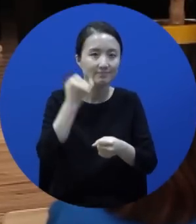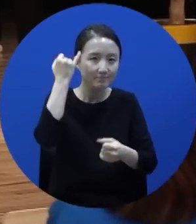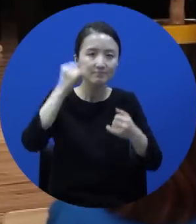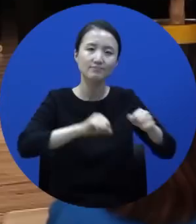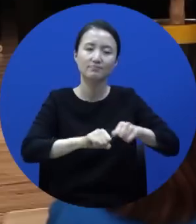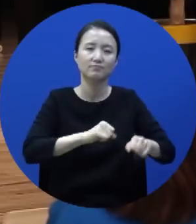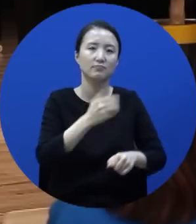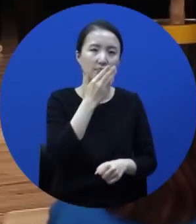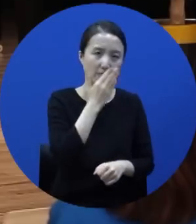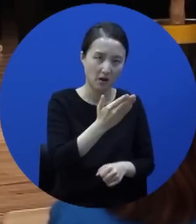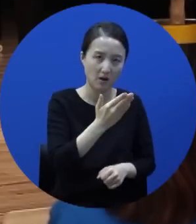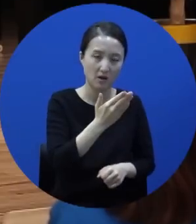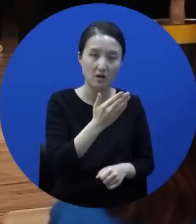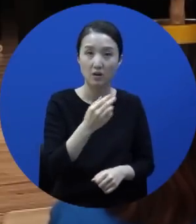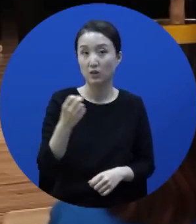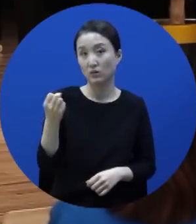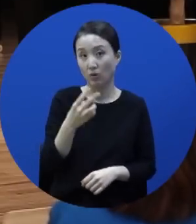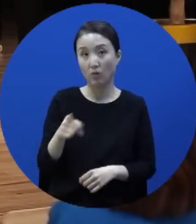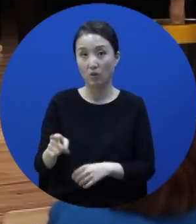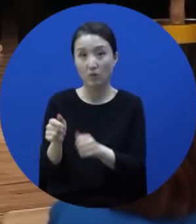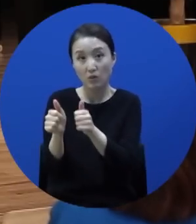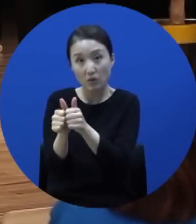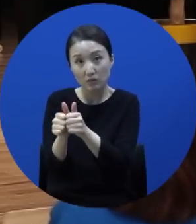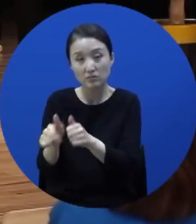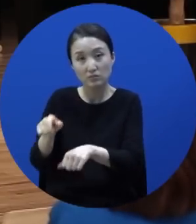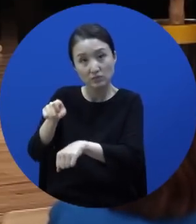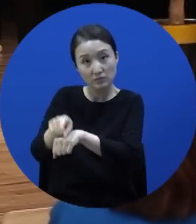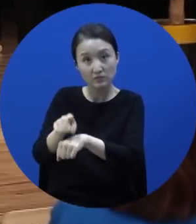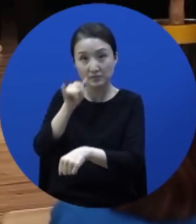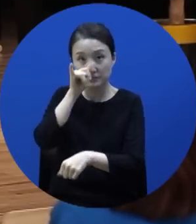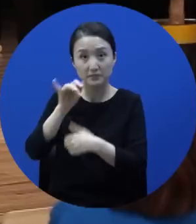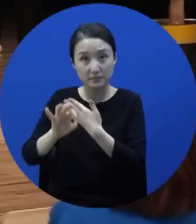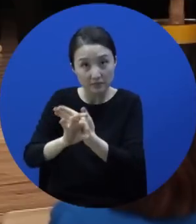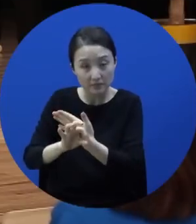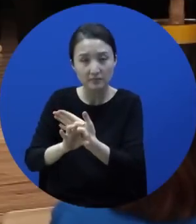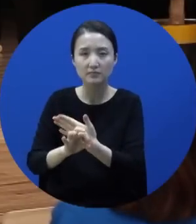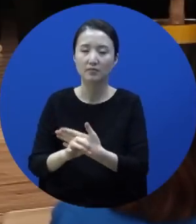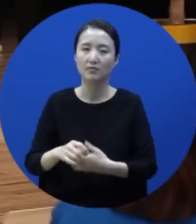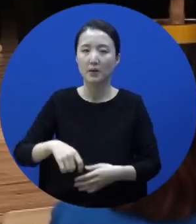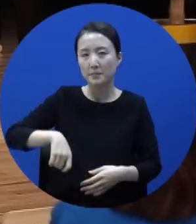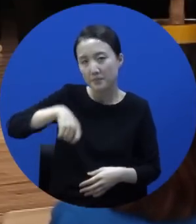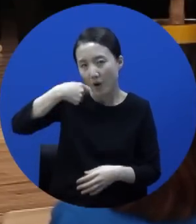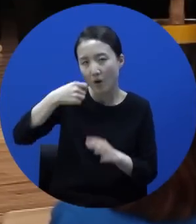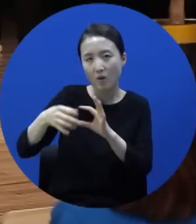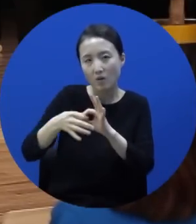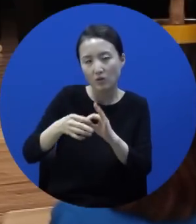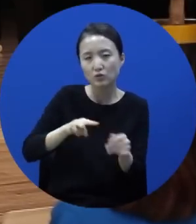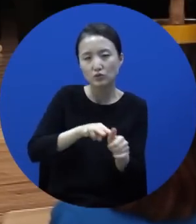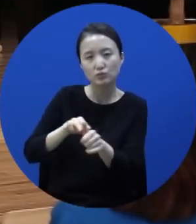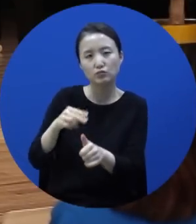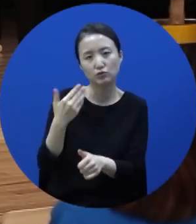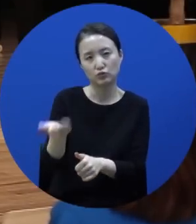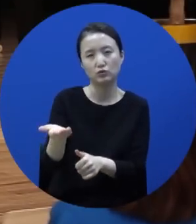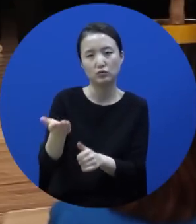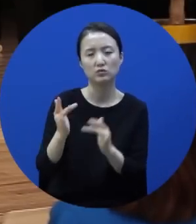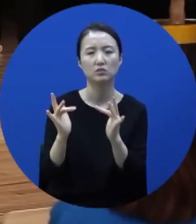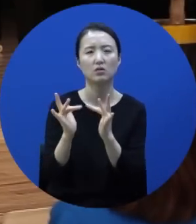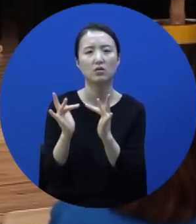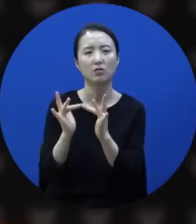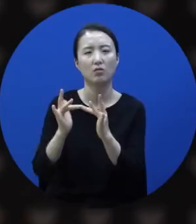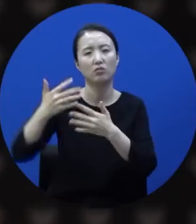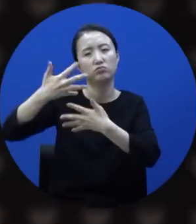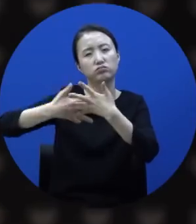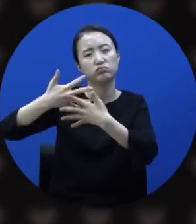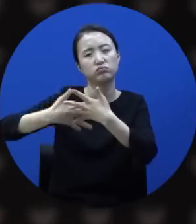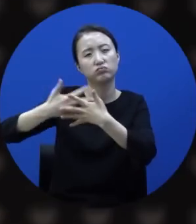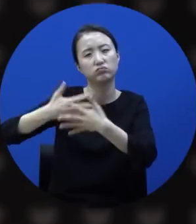하는 유튜버가 되는 그런 시대가 됐습니다. 네. 정말 특이한 시대죠? 네. 그래서 여러분들에게